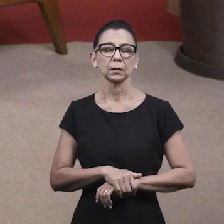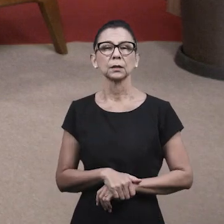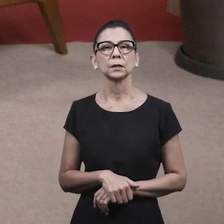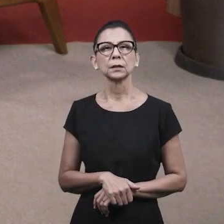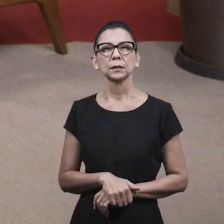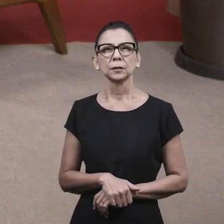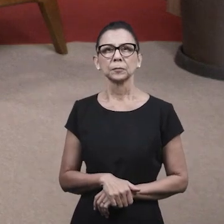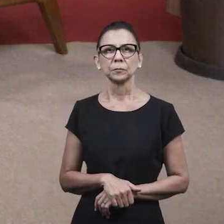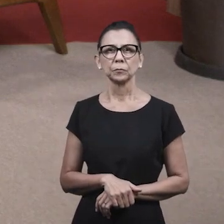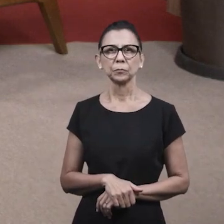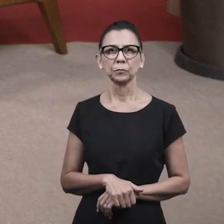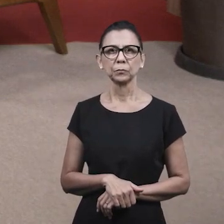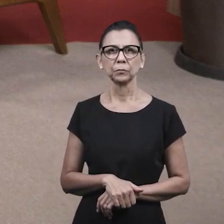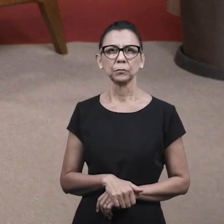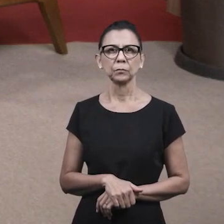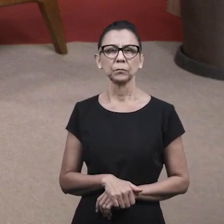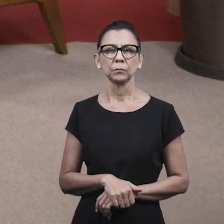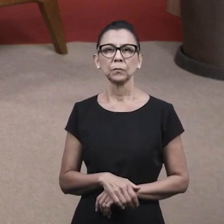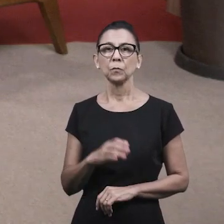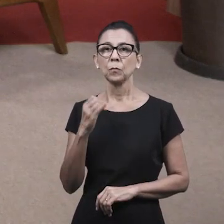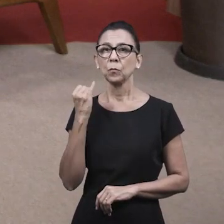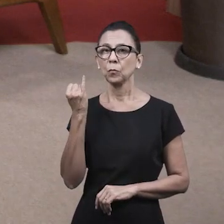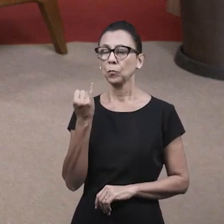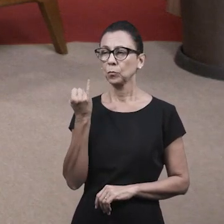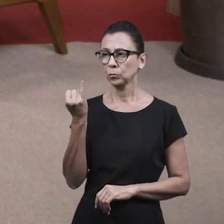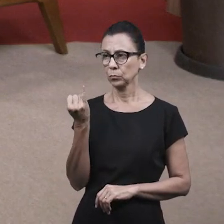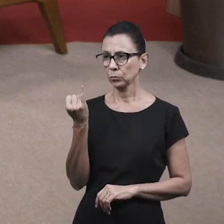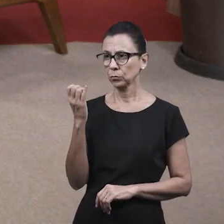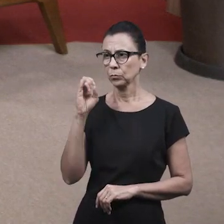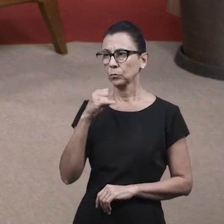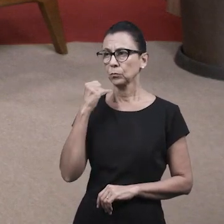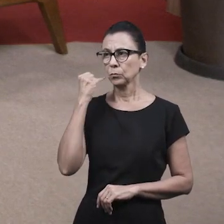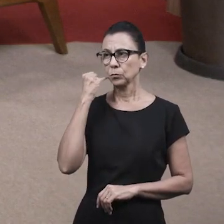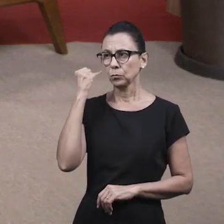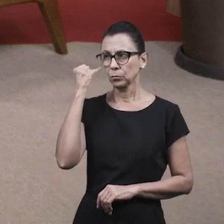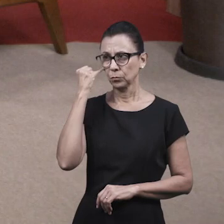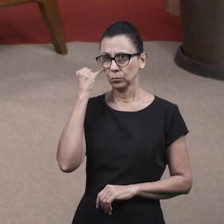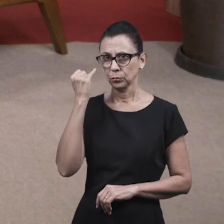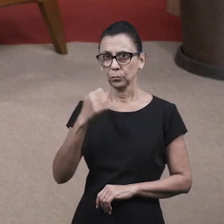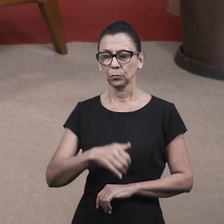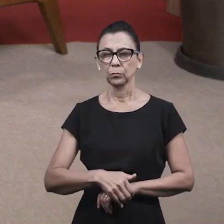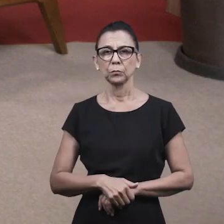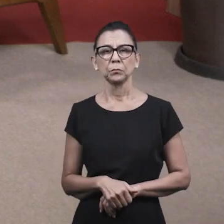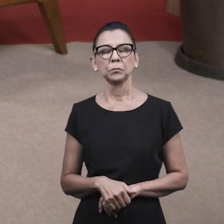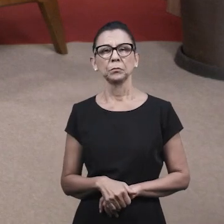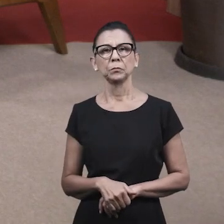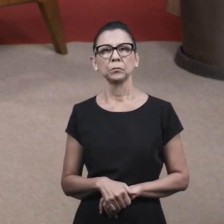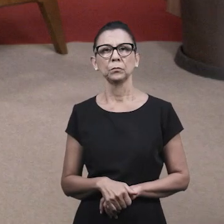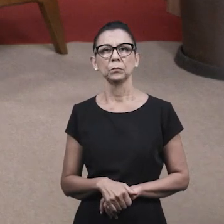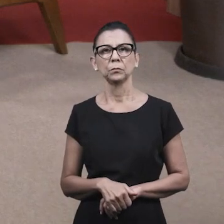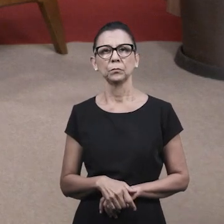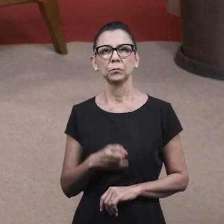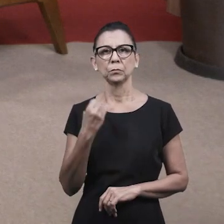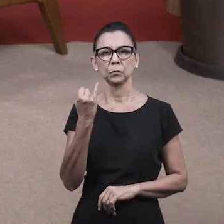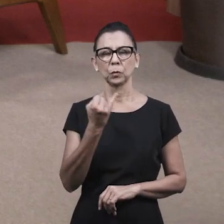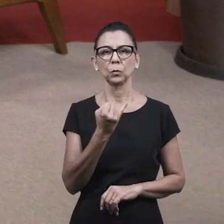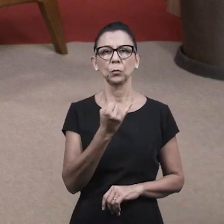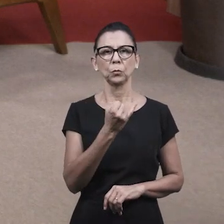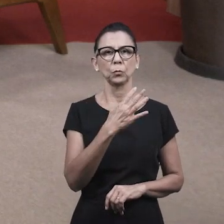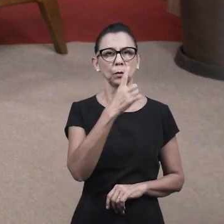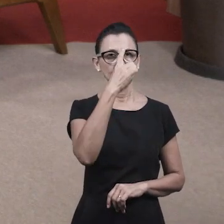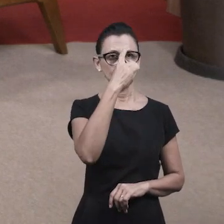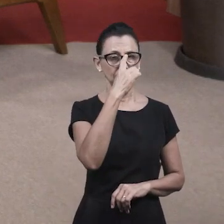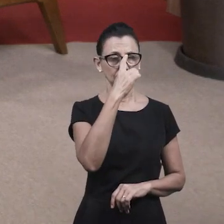demanderai, c'est Josias, afin que Daniel puisse commenter, parce que cela nous parle beaucoup du culte que